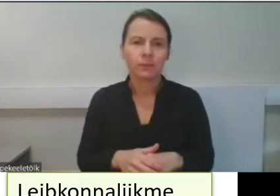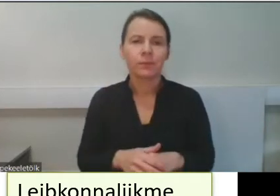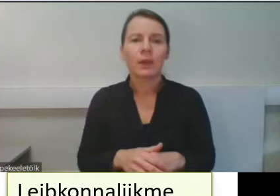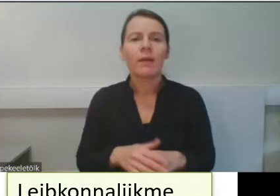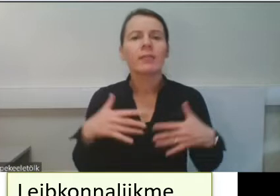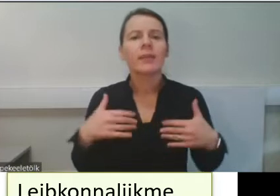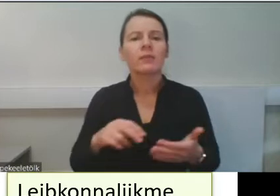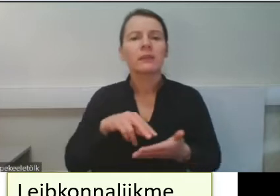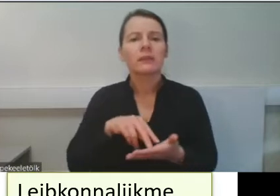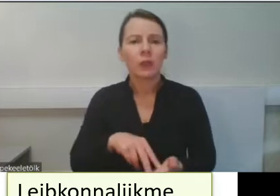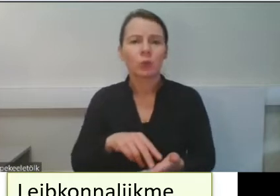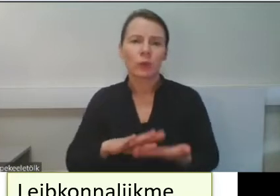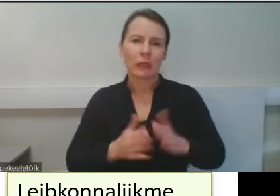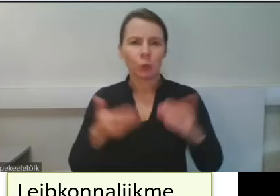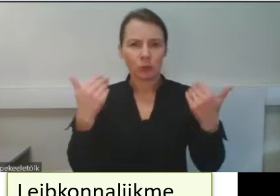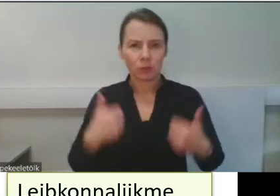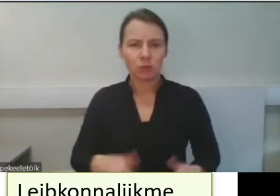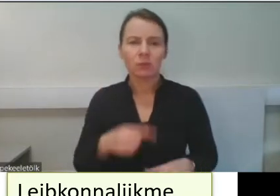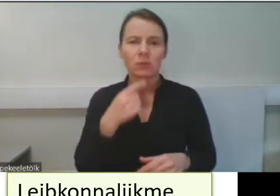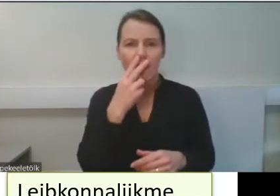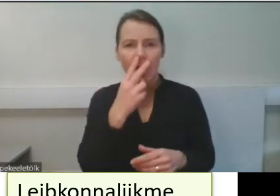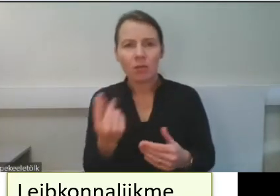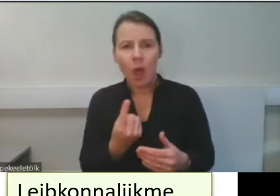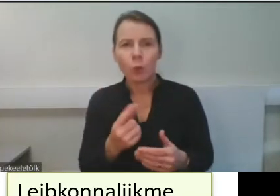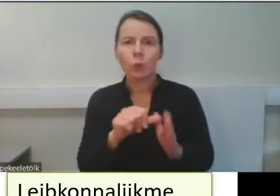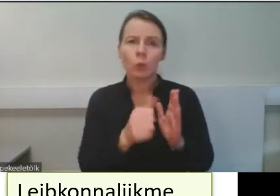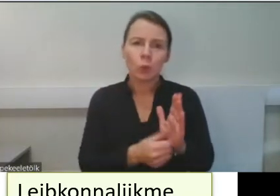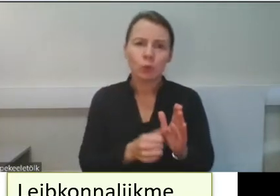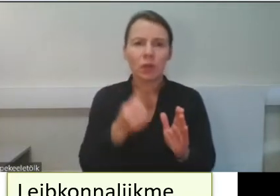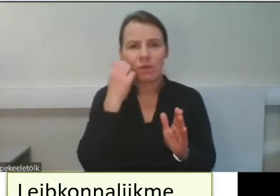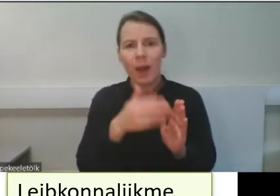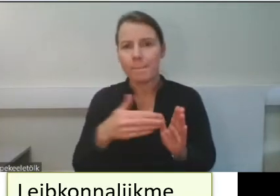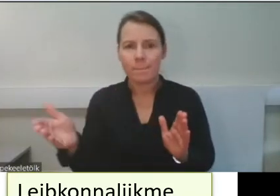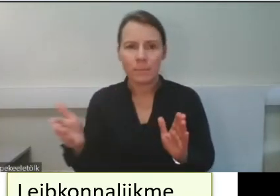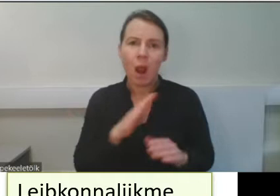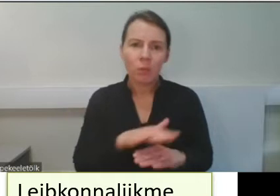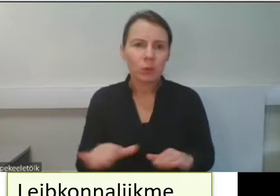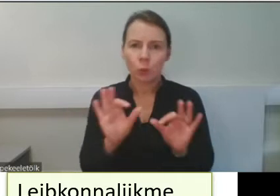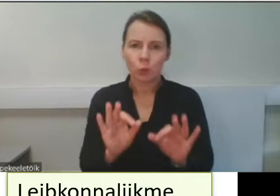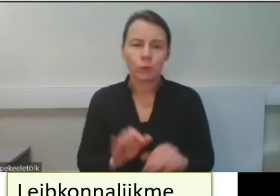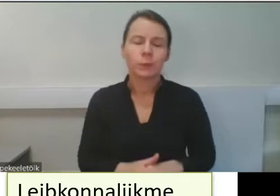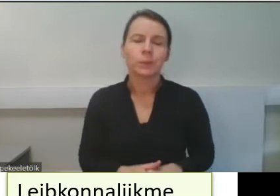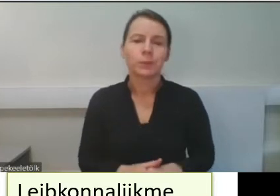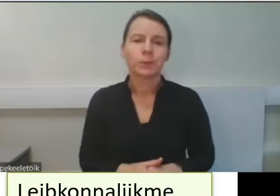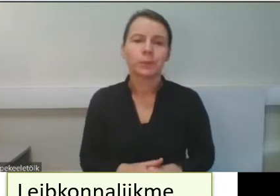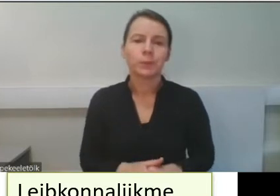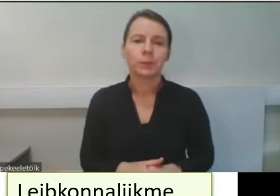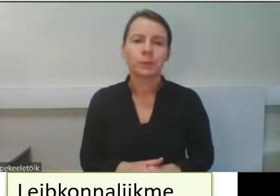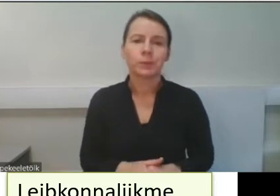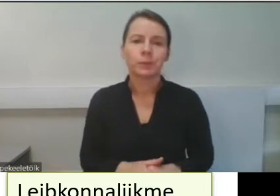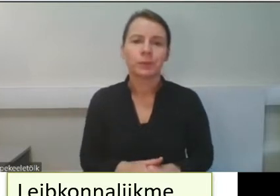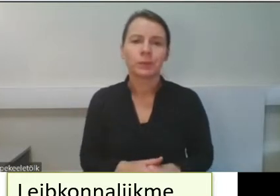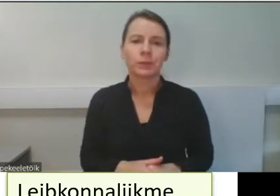võib-olla oluline välja tuua see , et näiteks nii puudega liikmega leibkonnad kui tegevuspiiranguga liikmega